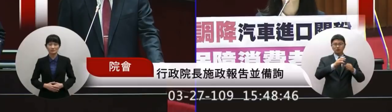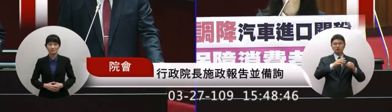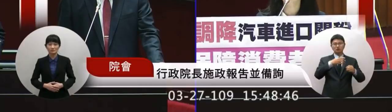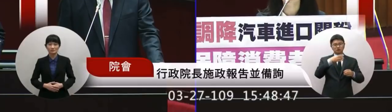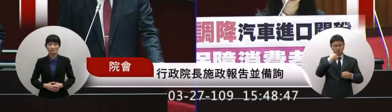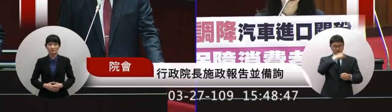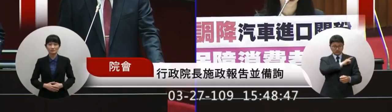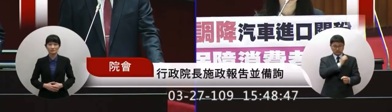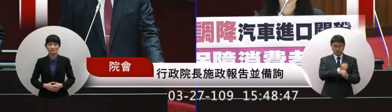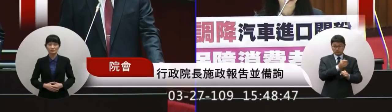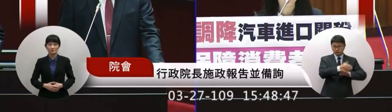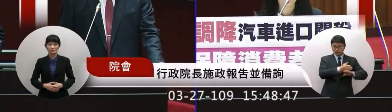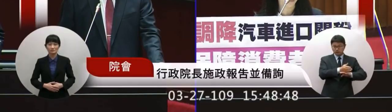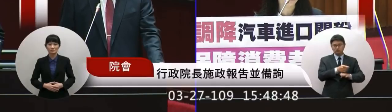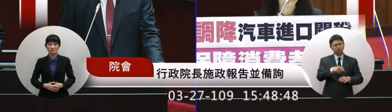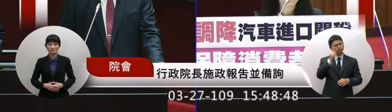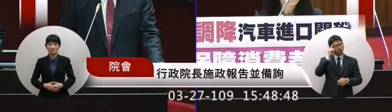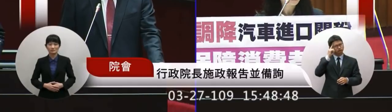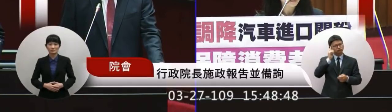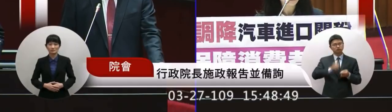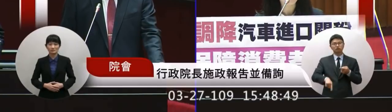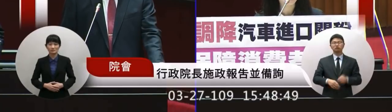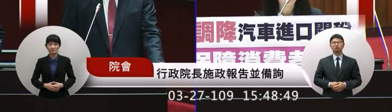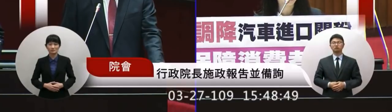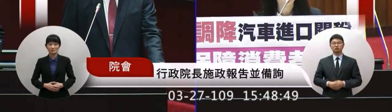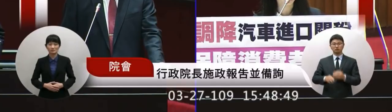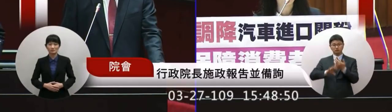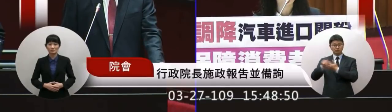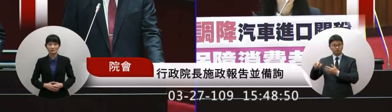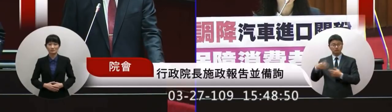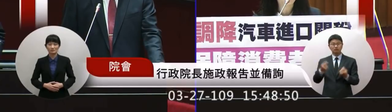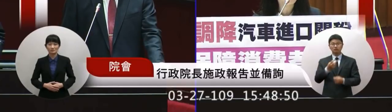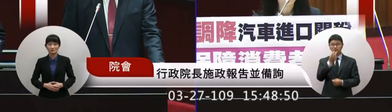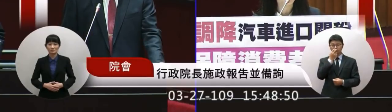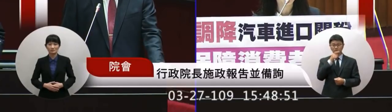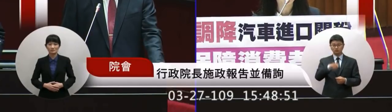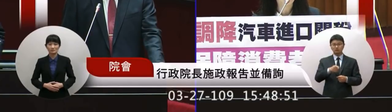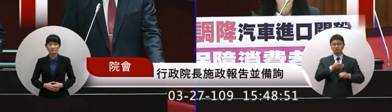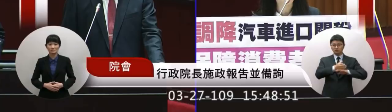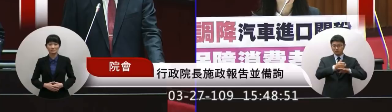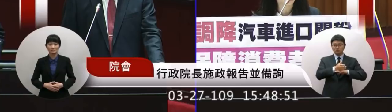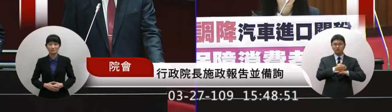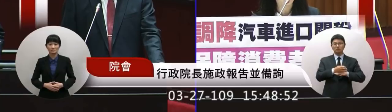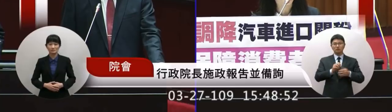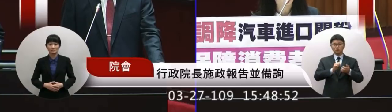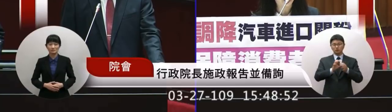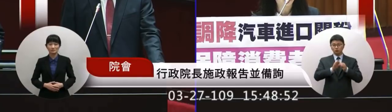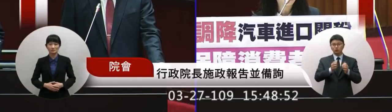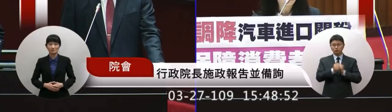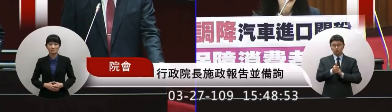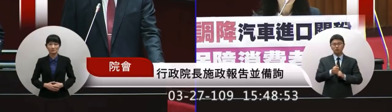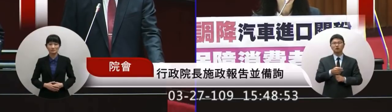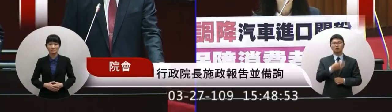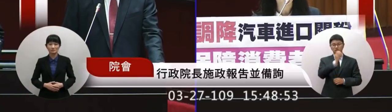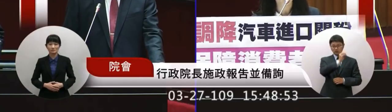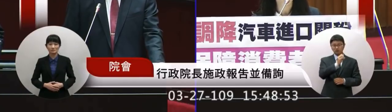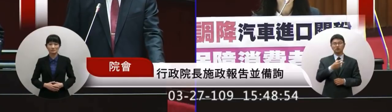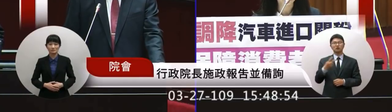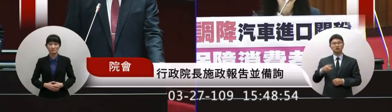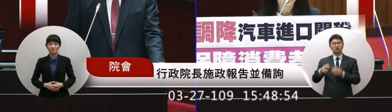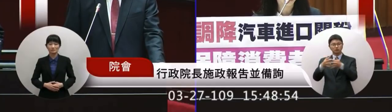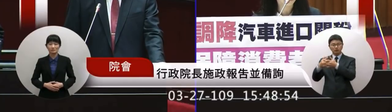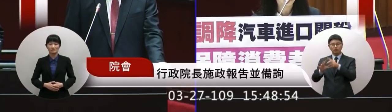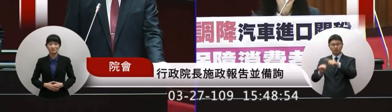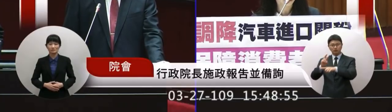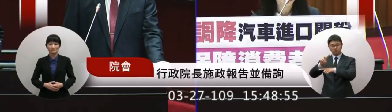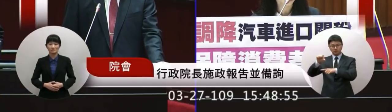而世界各国的关税呢，我们来发现，香港现在汽车关税是零，日本是零，美国是2.5%，澳洲呢从